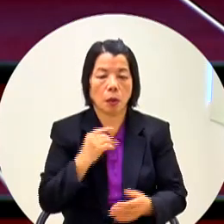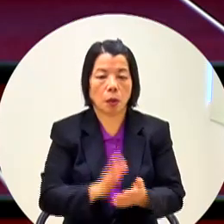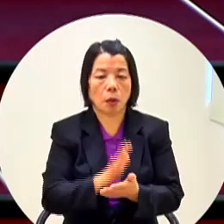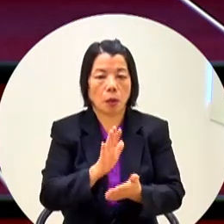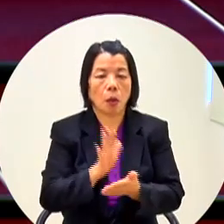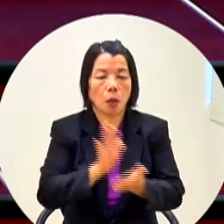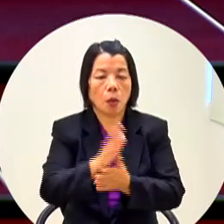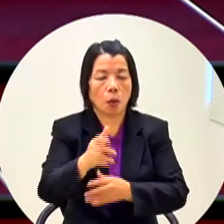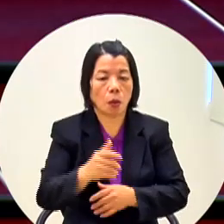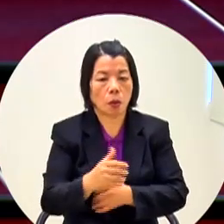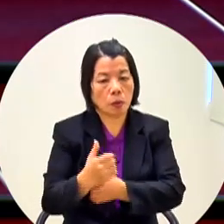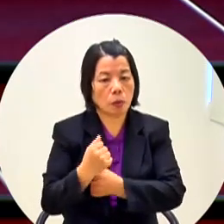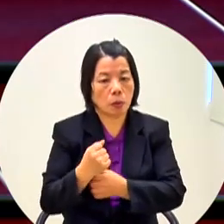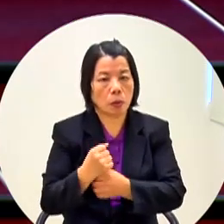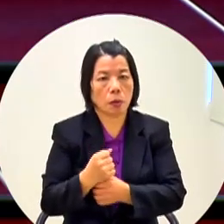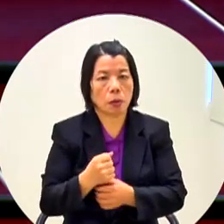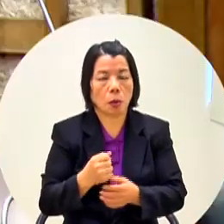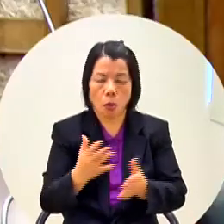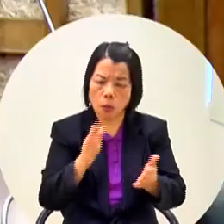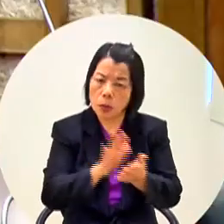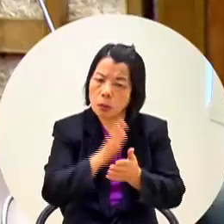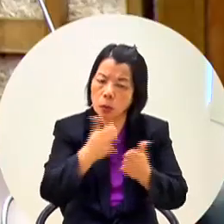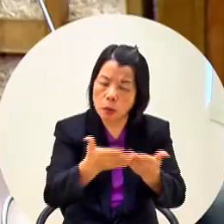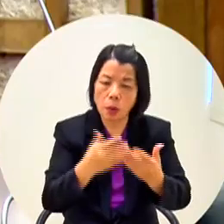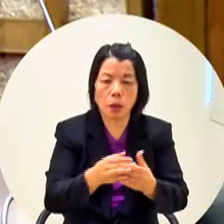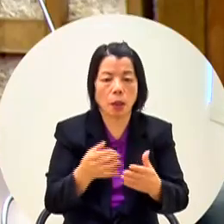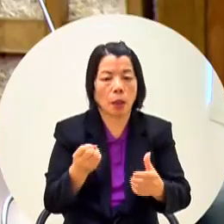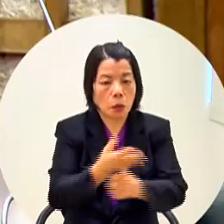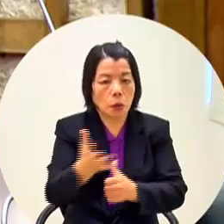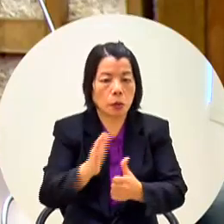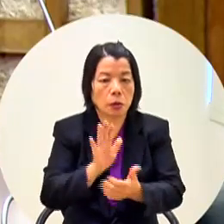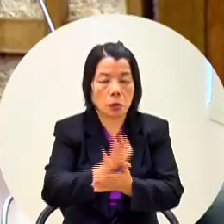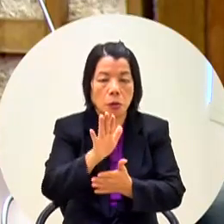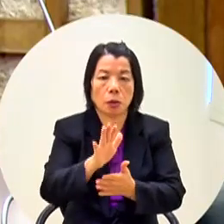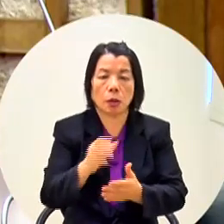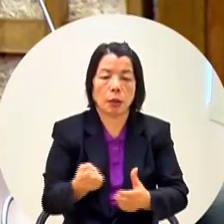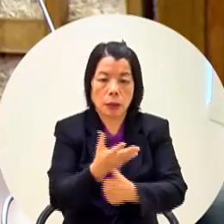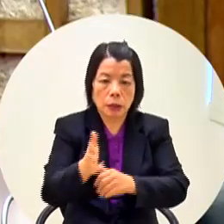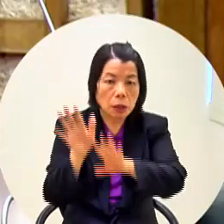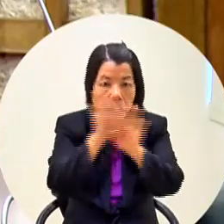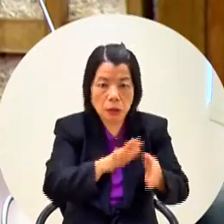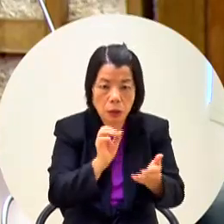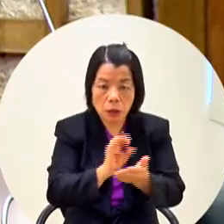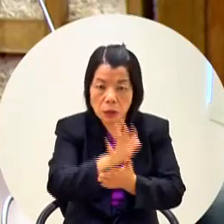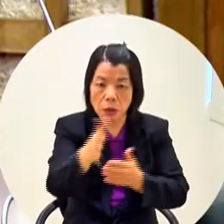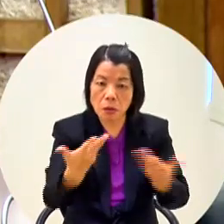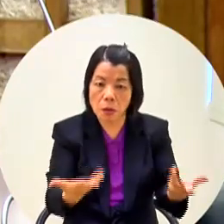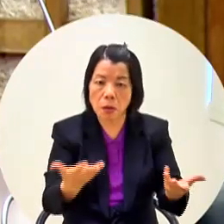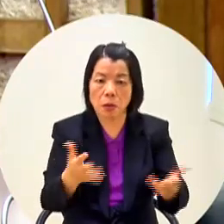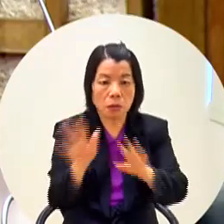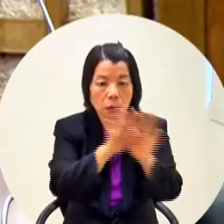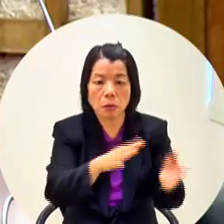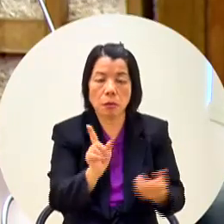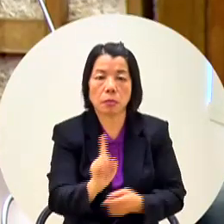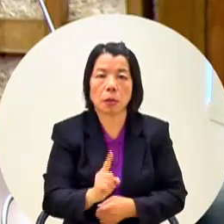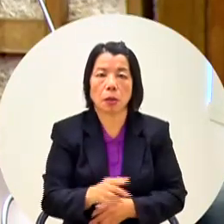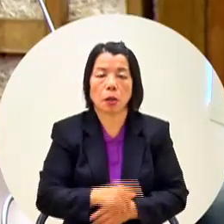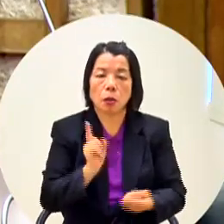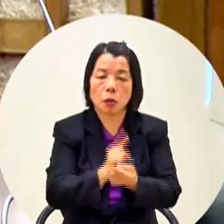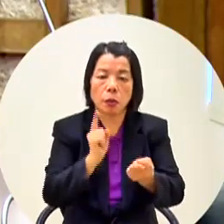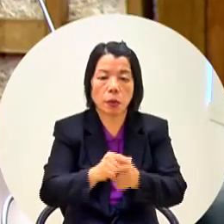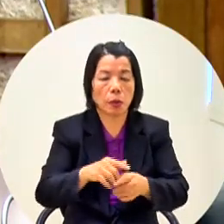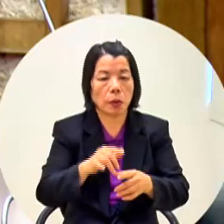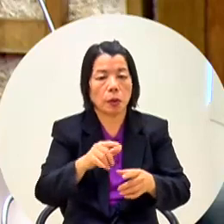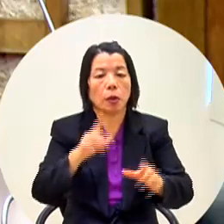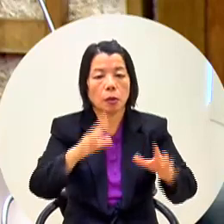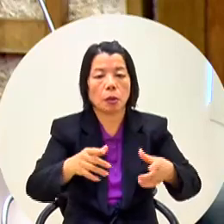代，我们的经济怎么样来努力哈？那有关我们大林埔我们的新循环材料园区目前的